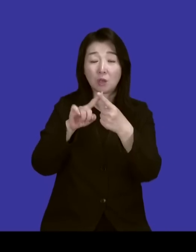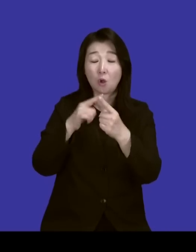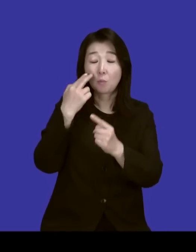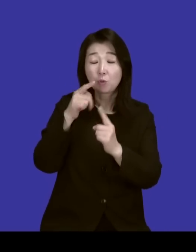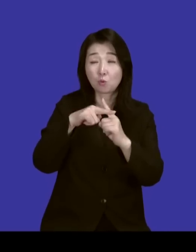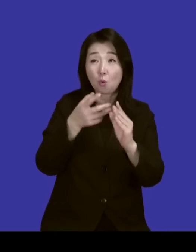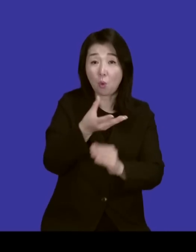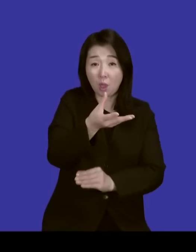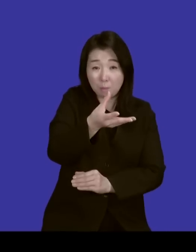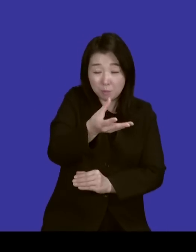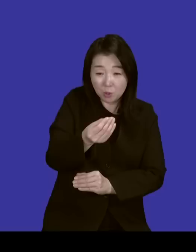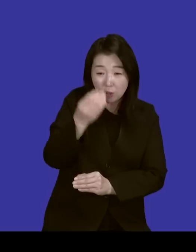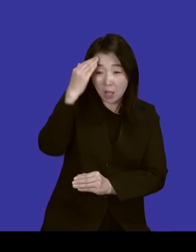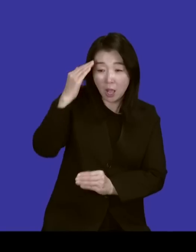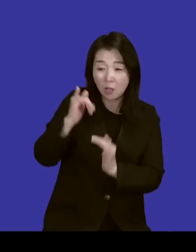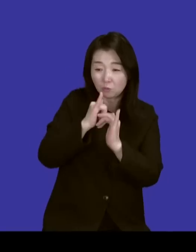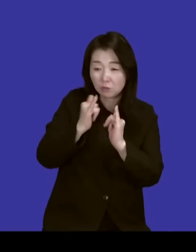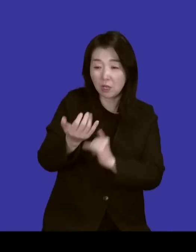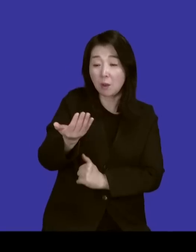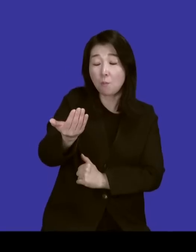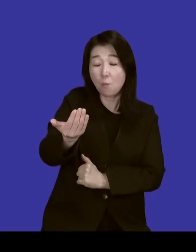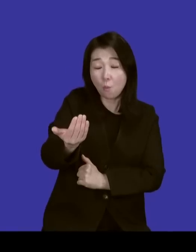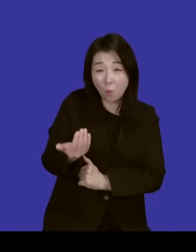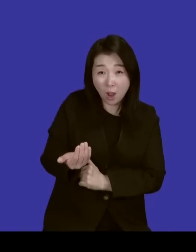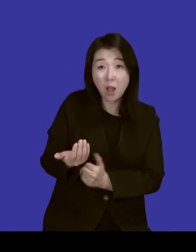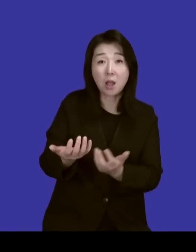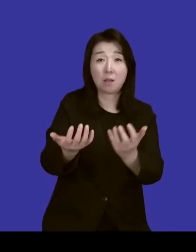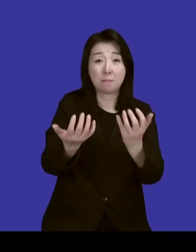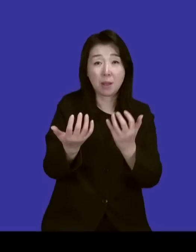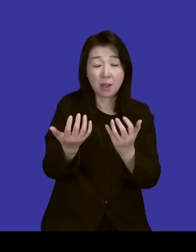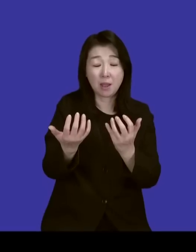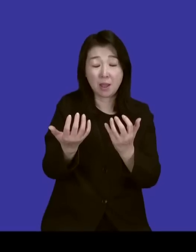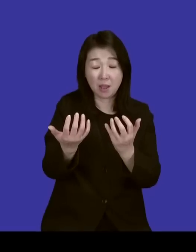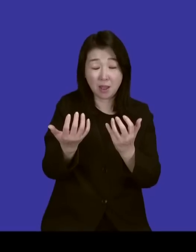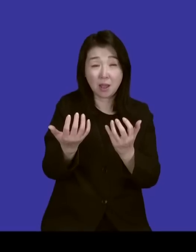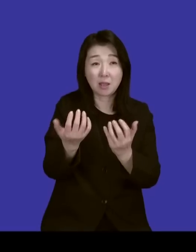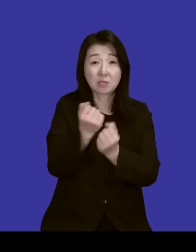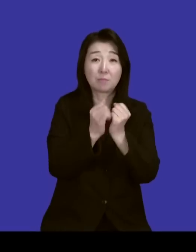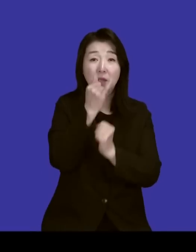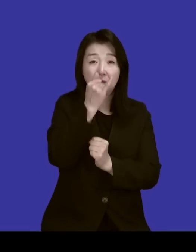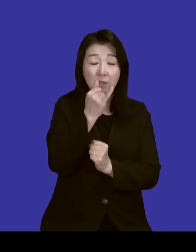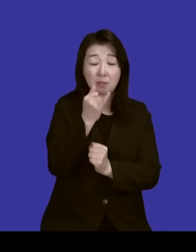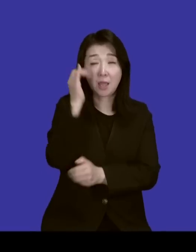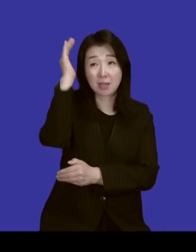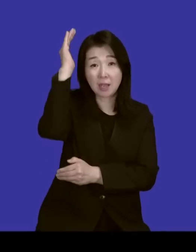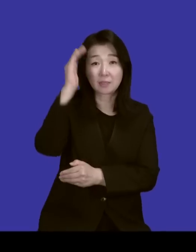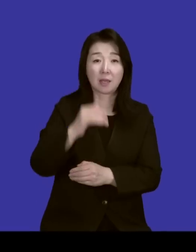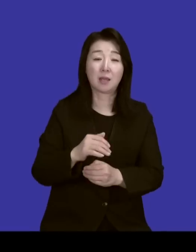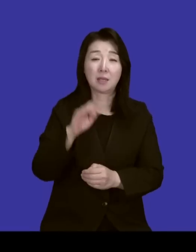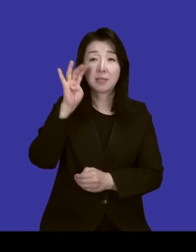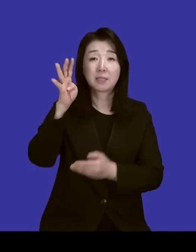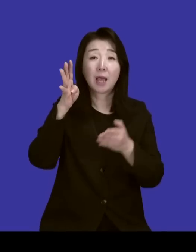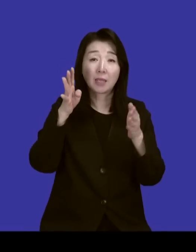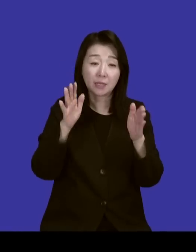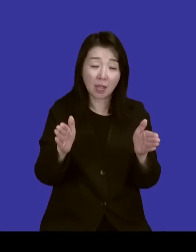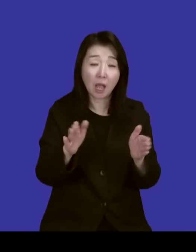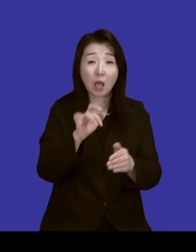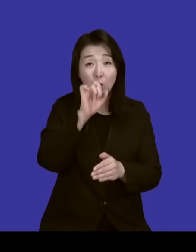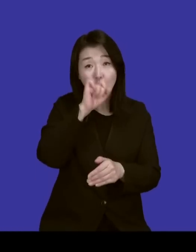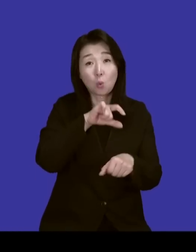하는데 저보고 강사로 오라고 예. 그래서 갔어요. 가서 사흘 동안 좋은 시간 가졌어요. 예. 그리고